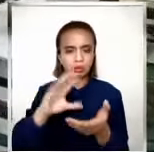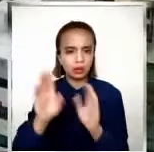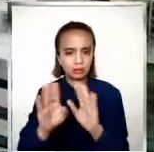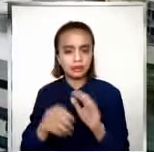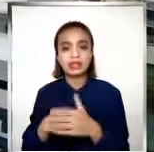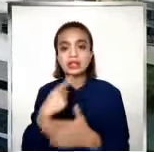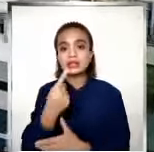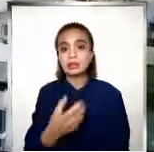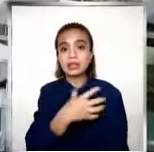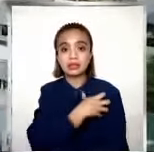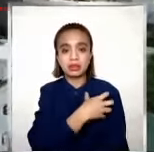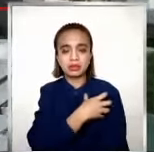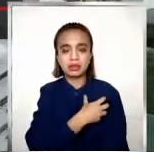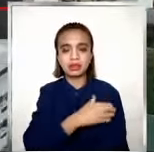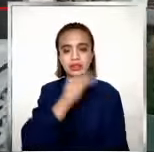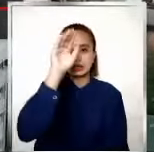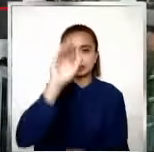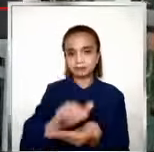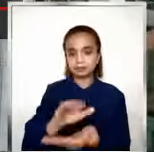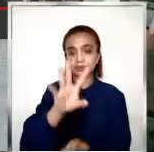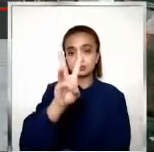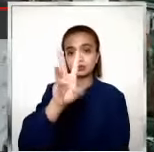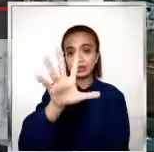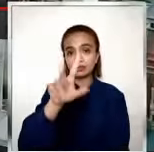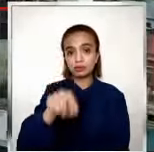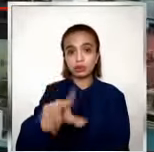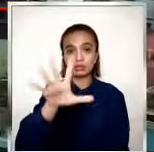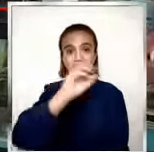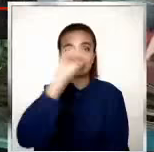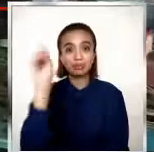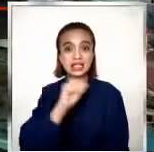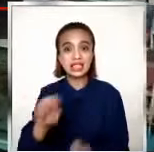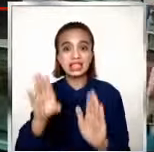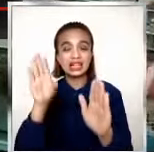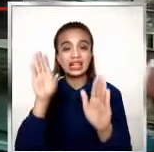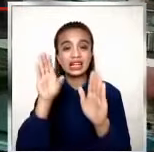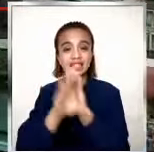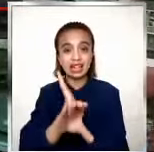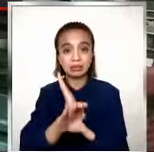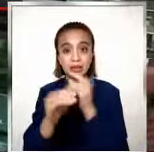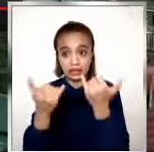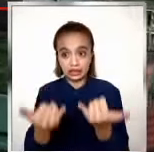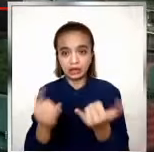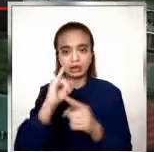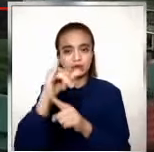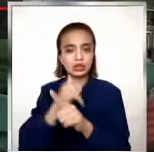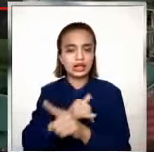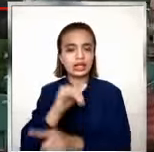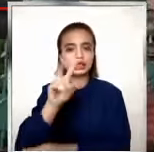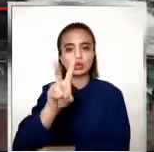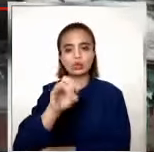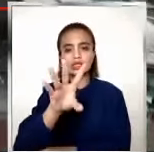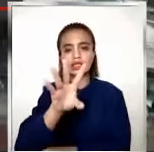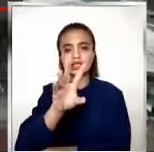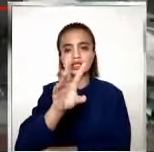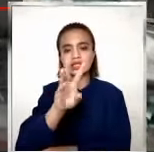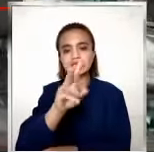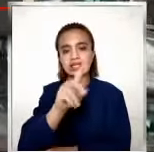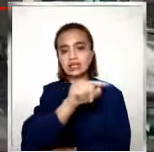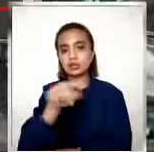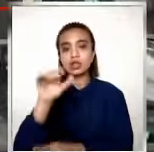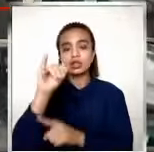ng 65.55% ang crimes against property ngayon July 2016 to June 2021 na nasa